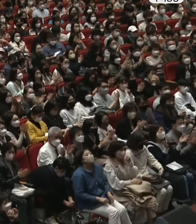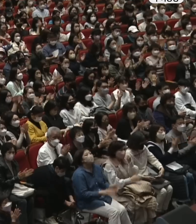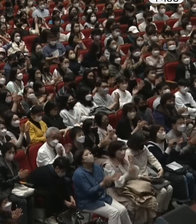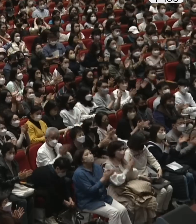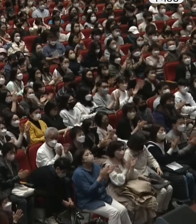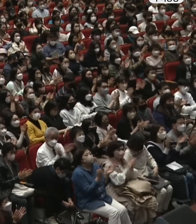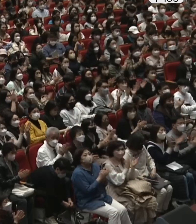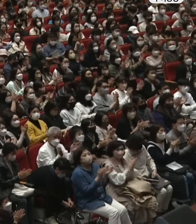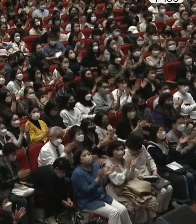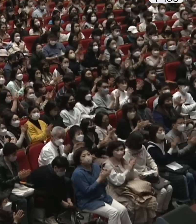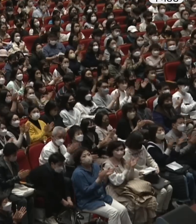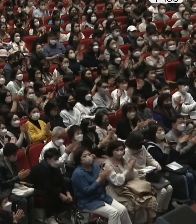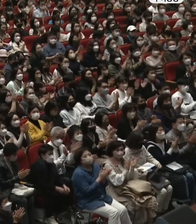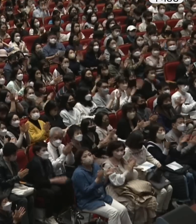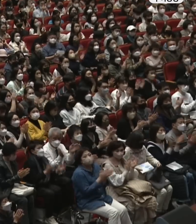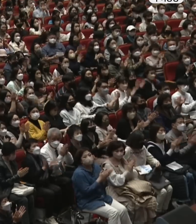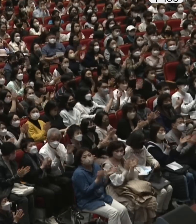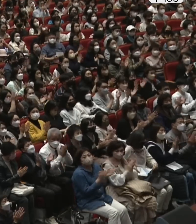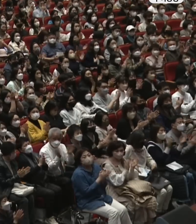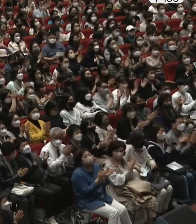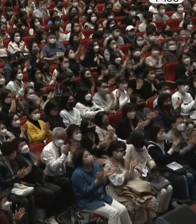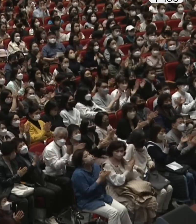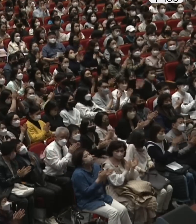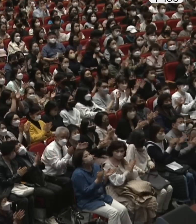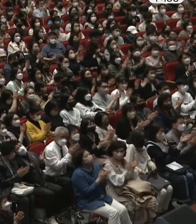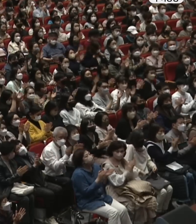감사합니다. 네.